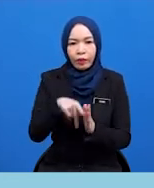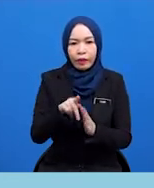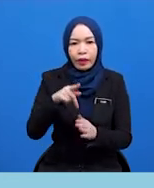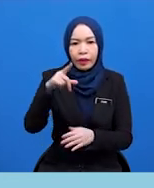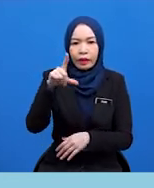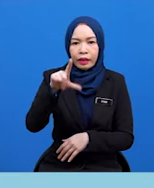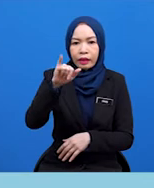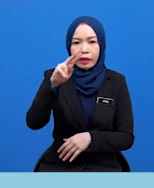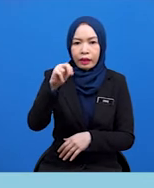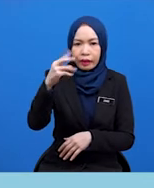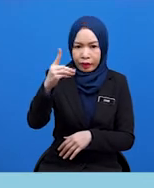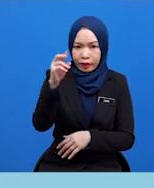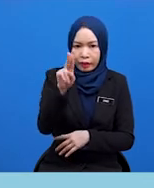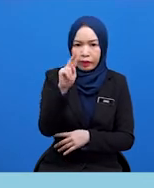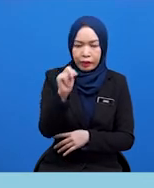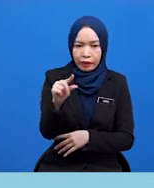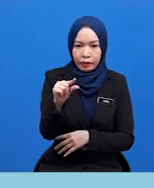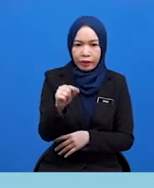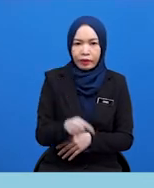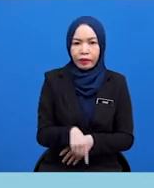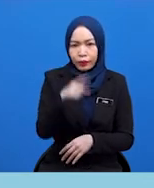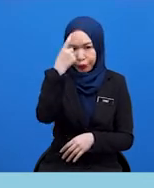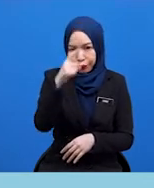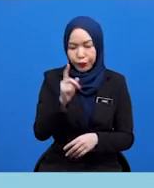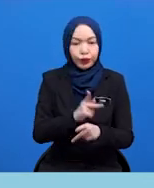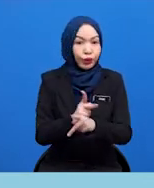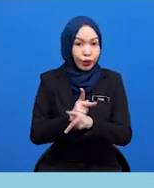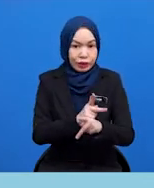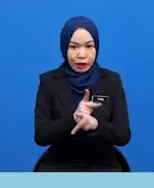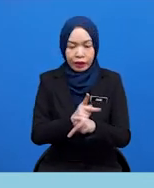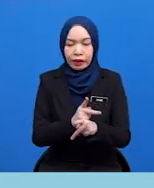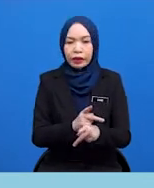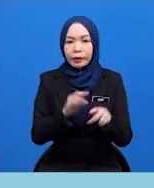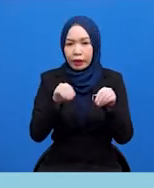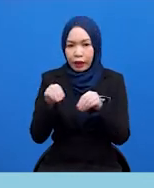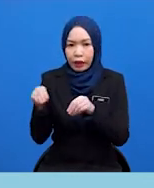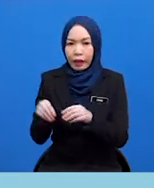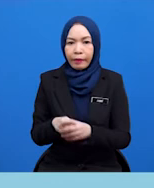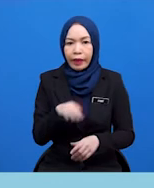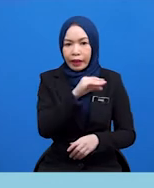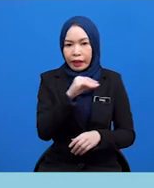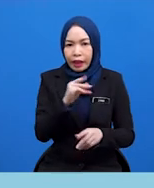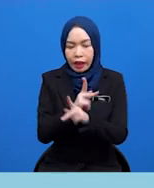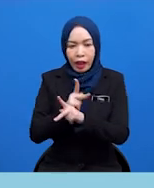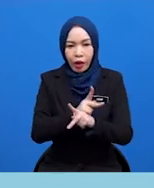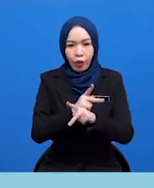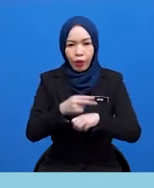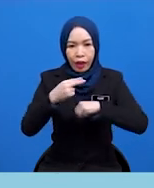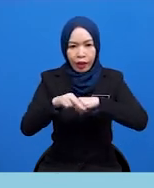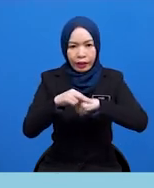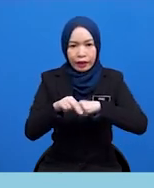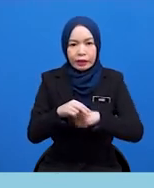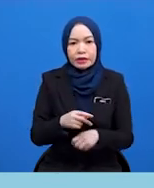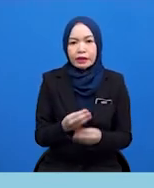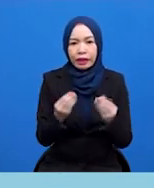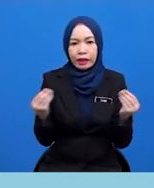tanam semula. Tanaman tutup bumi ini dapat mengawal hakisan tanah dan menyuburkan